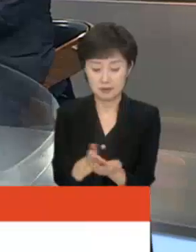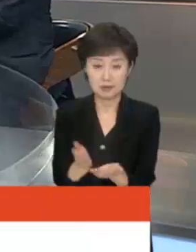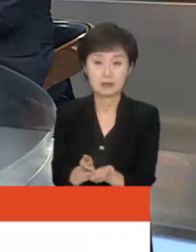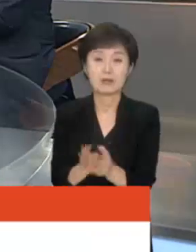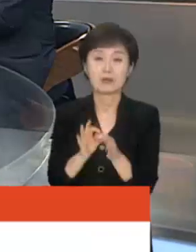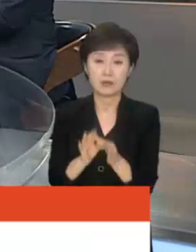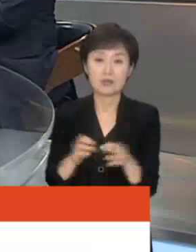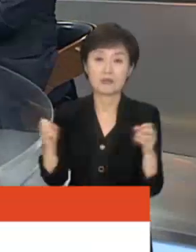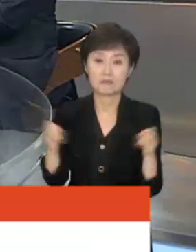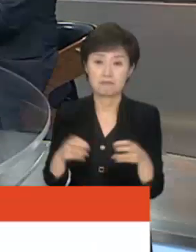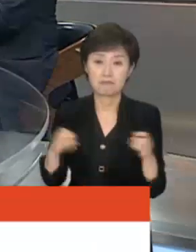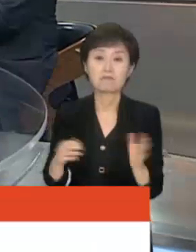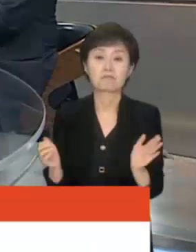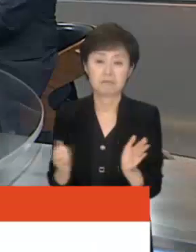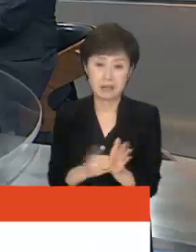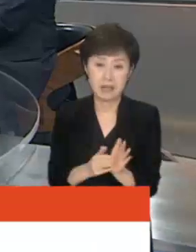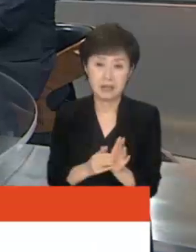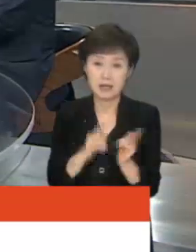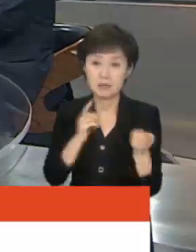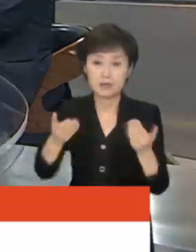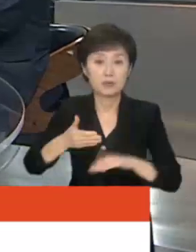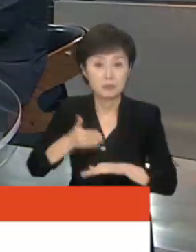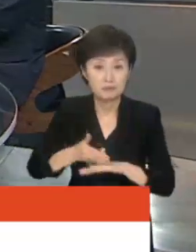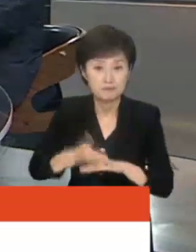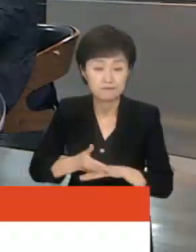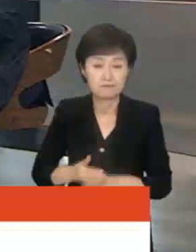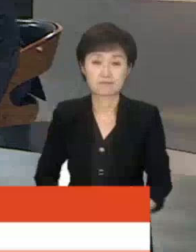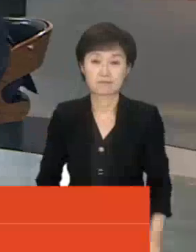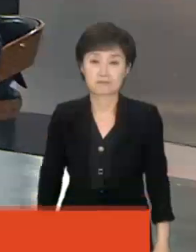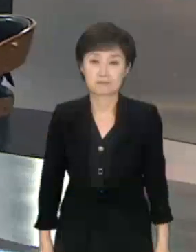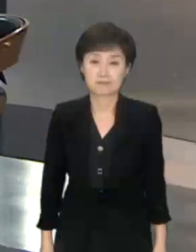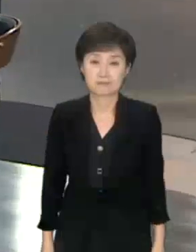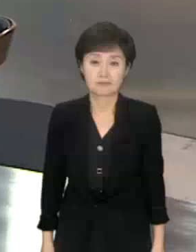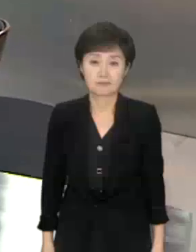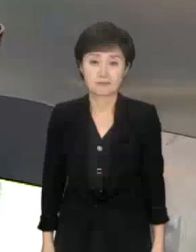민주당 선택의 대변인 정현국 전 청와대 대변인 누군가 함께했습니다 고맙습니다 감사합니다